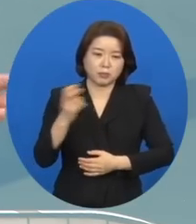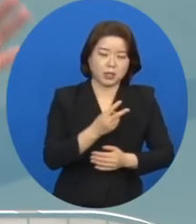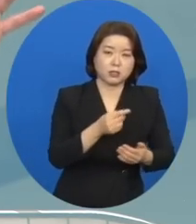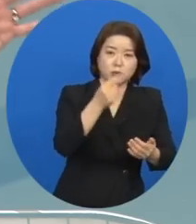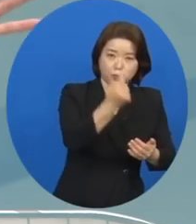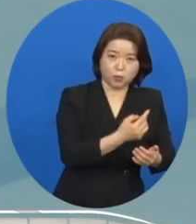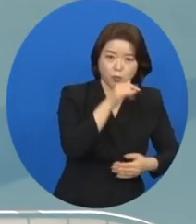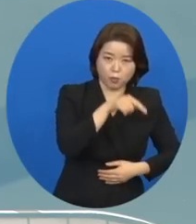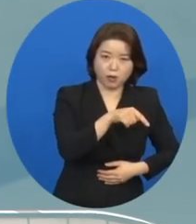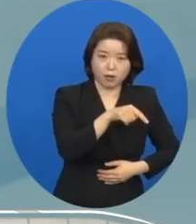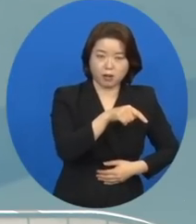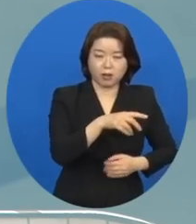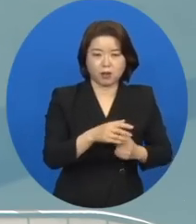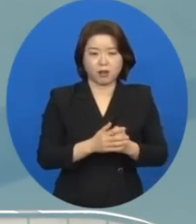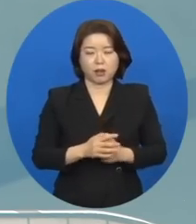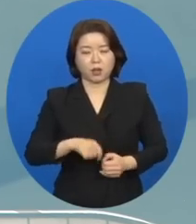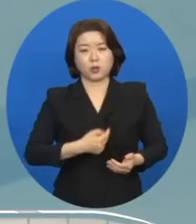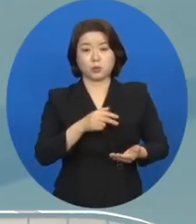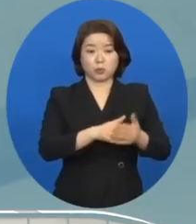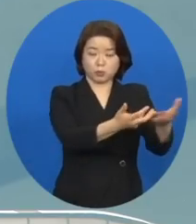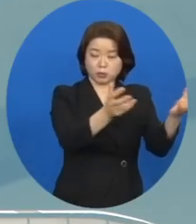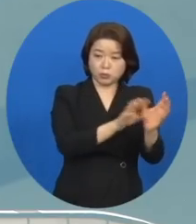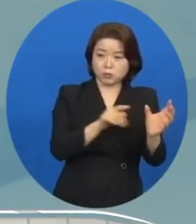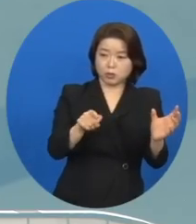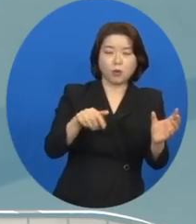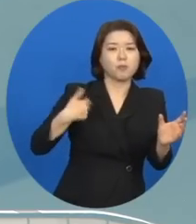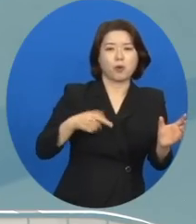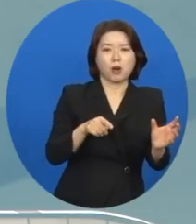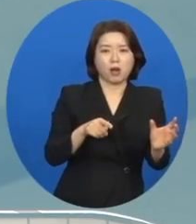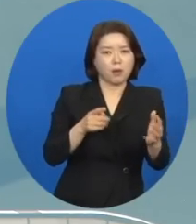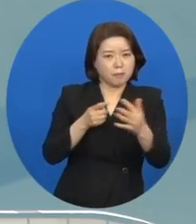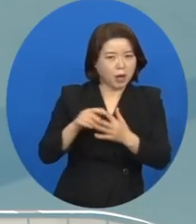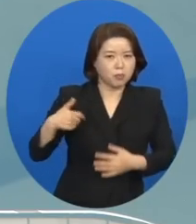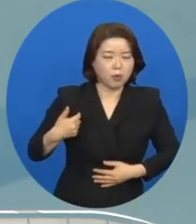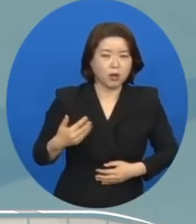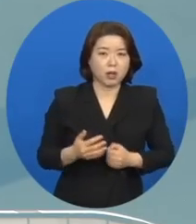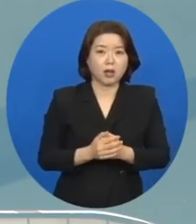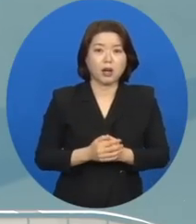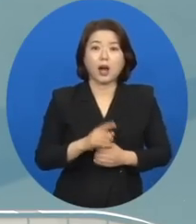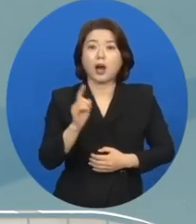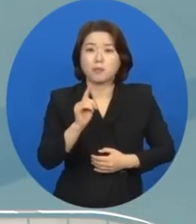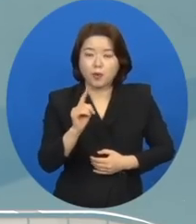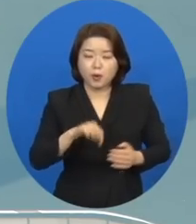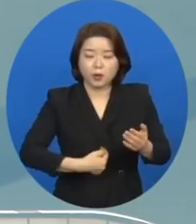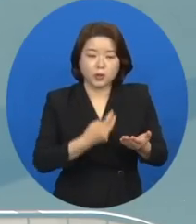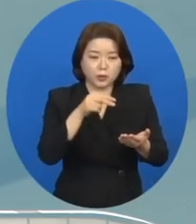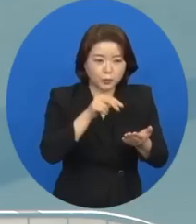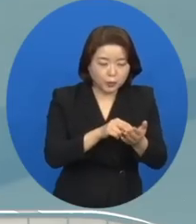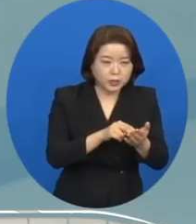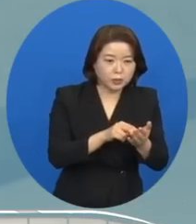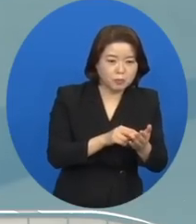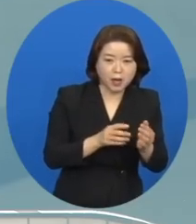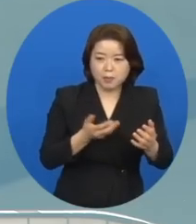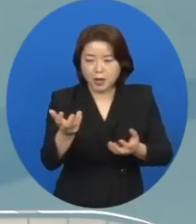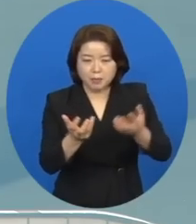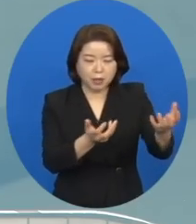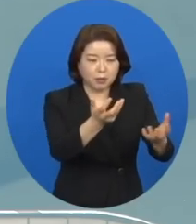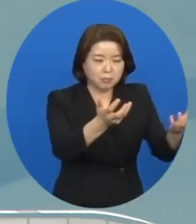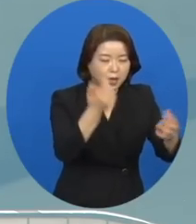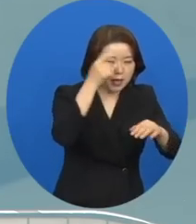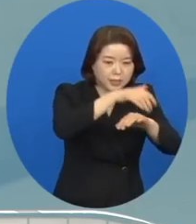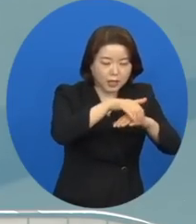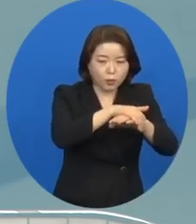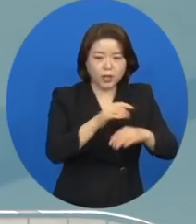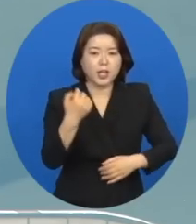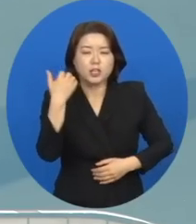것이죠. 그러나 독립군들은 그것을 알지 못했습니다. 어떤 일이 벌어졌죠? 독립군들의 모든 경로와 계획과 누가